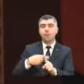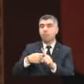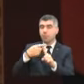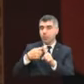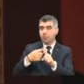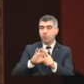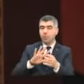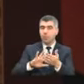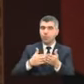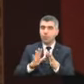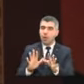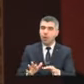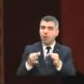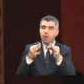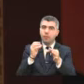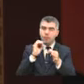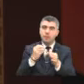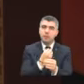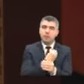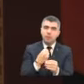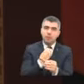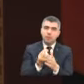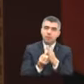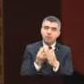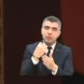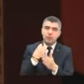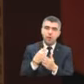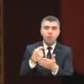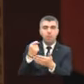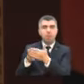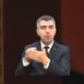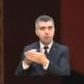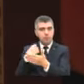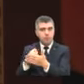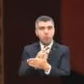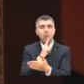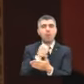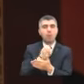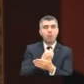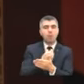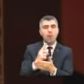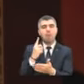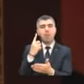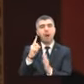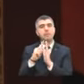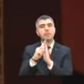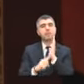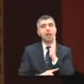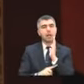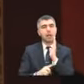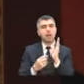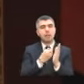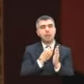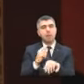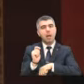تعتبر كحلول مؤقتة بانتداب أطر طبية من القطاع الخاص أو القطاع العام للعمل على الأقل مرة في الأسبوع بالمؤسسات الصحية